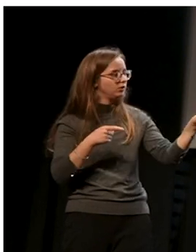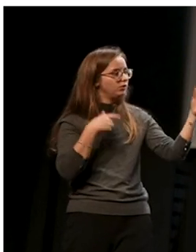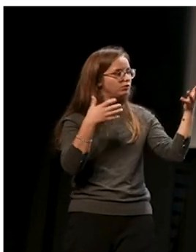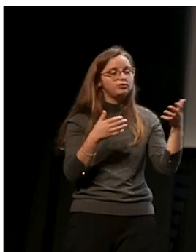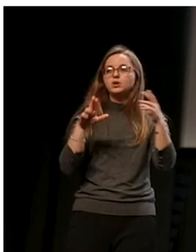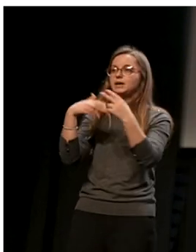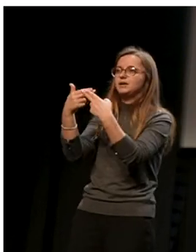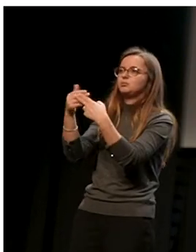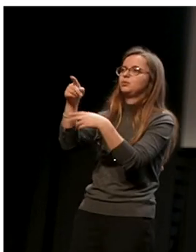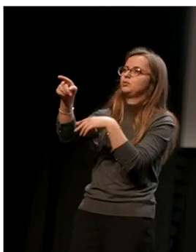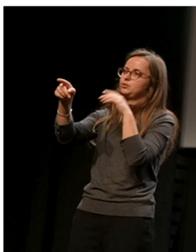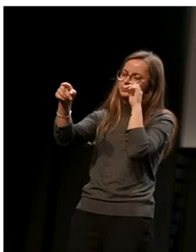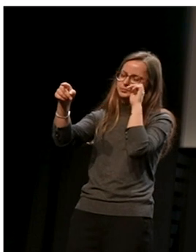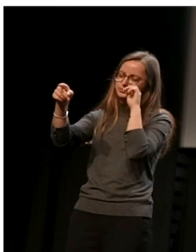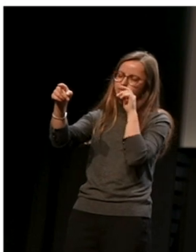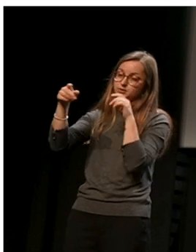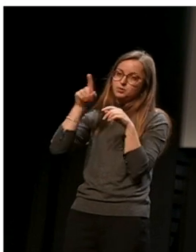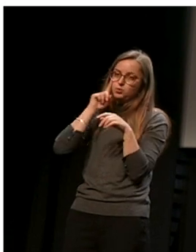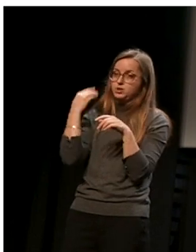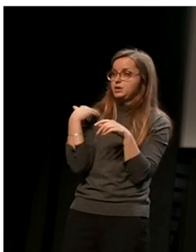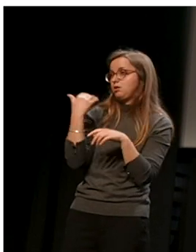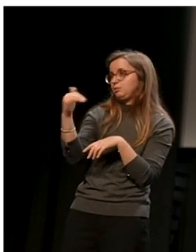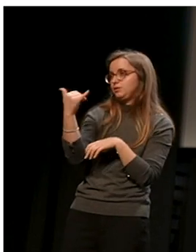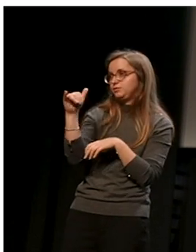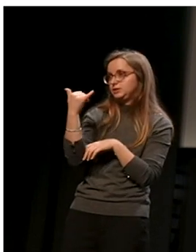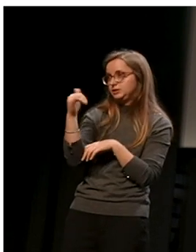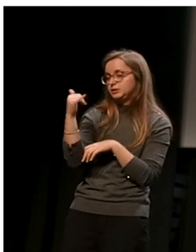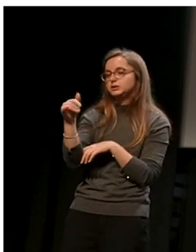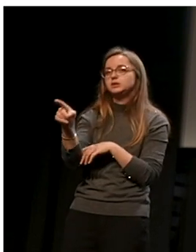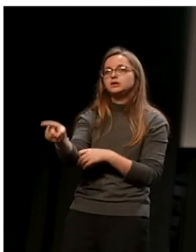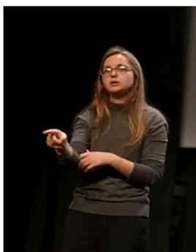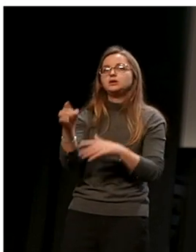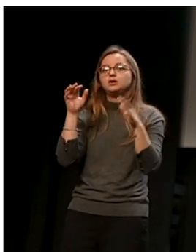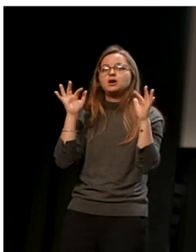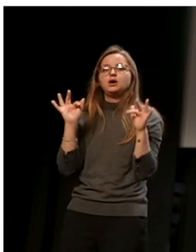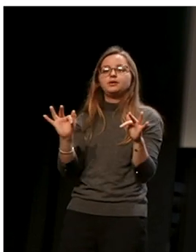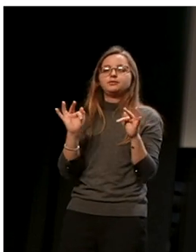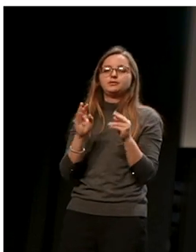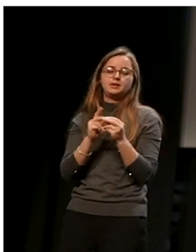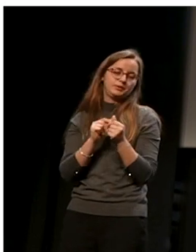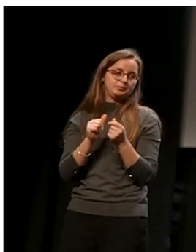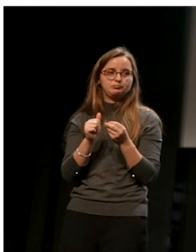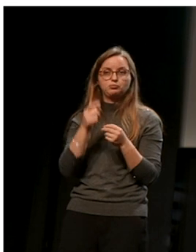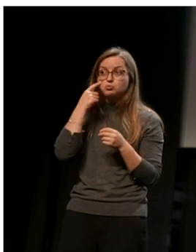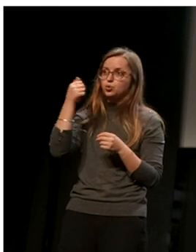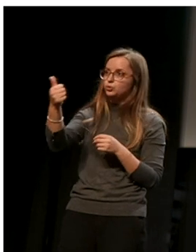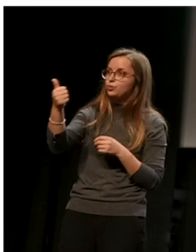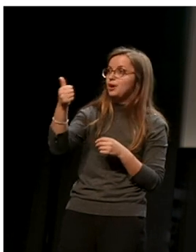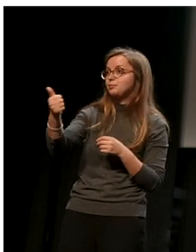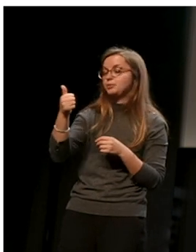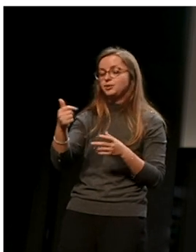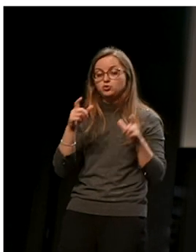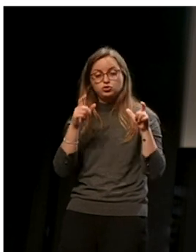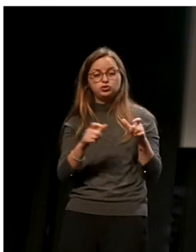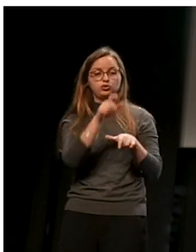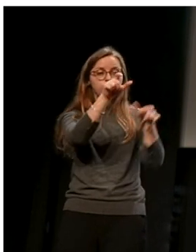dis, par rapport, parce que tu ne m'as pas laissé finir tout à l'heure, par rapport au fait que c'était une aubaine pour toi, parce que tu n'avais